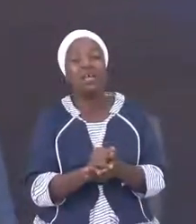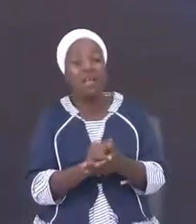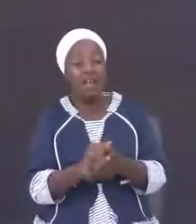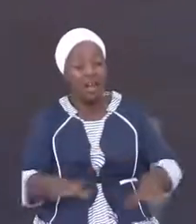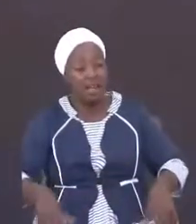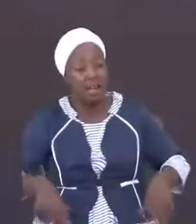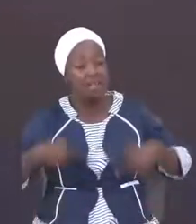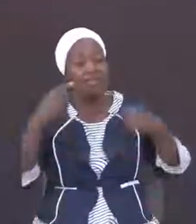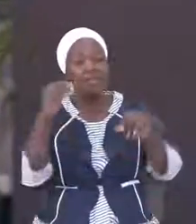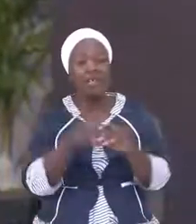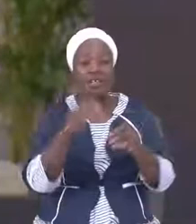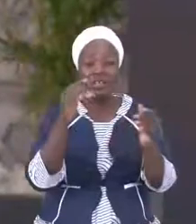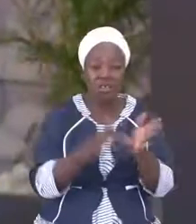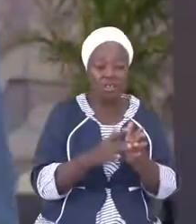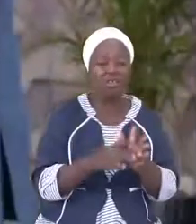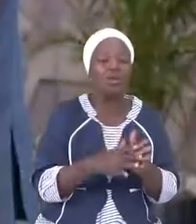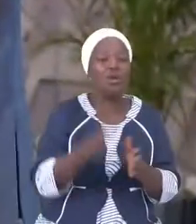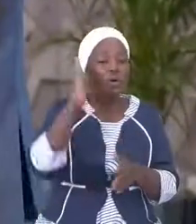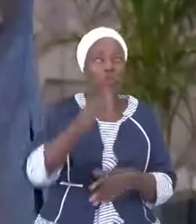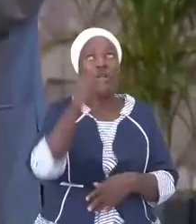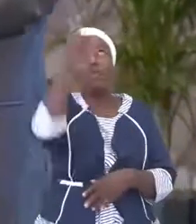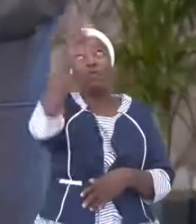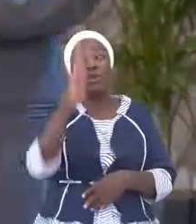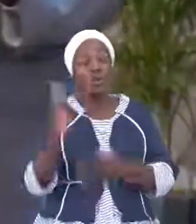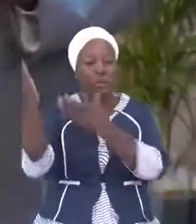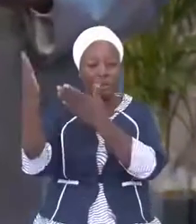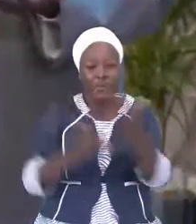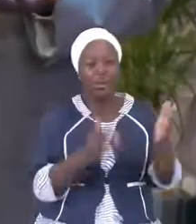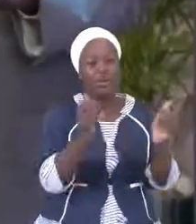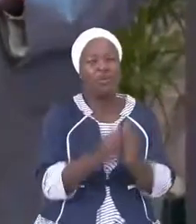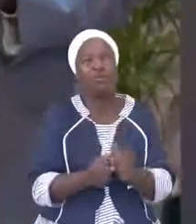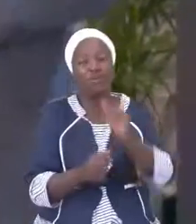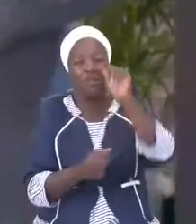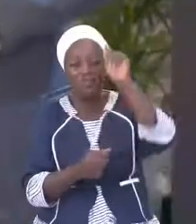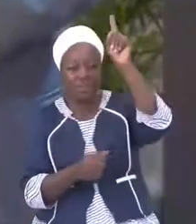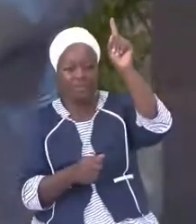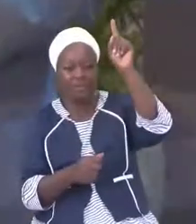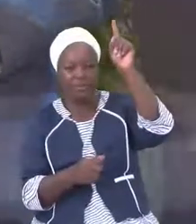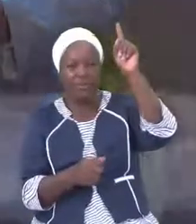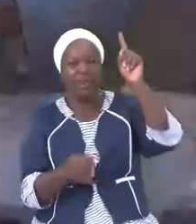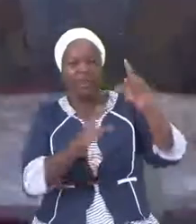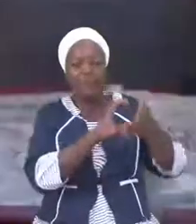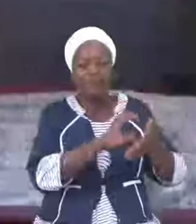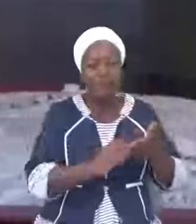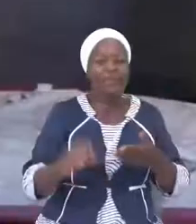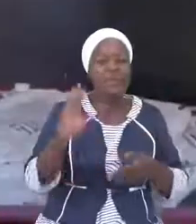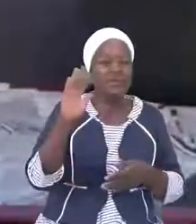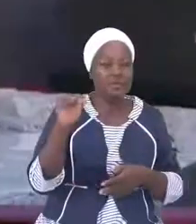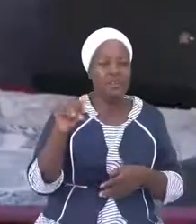Car si nous croyons que Jésus est mort et qu'il est ressuscité, croyons aussi que Dieu ramènera par Jésus avec lui ceux qui sont morts.